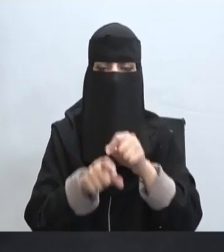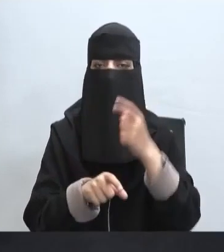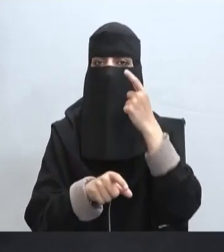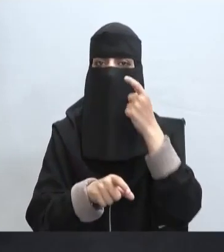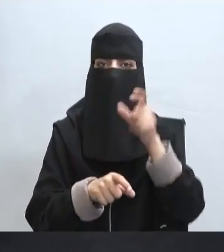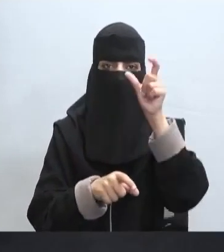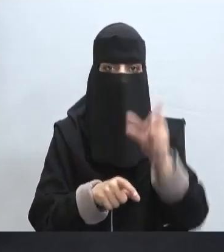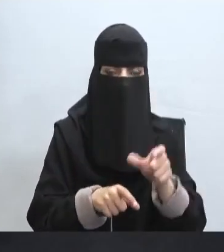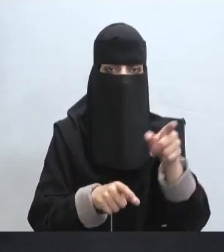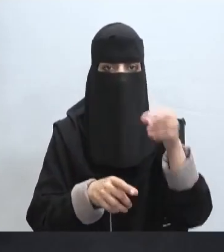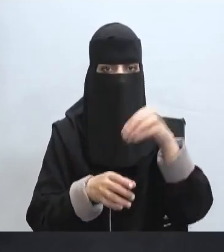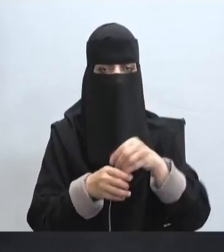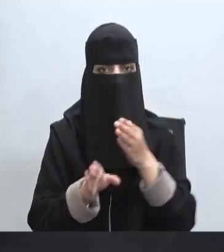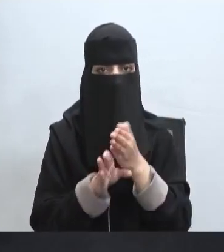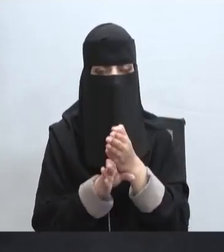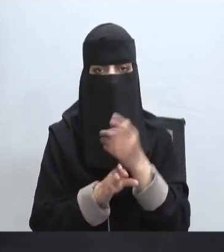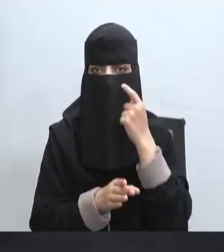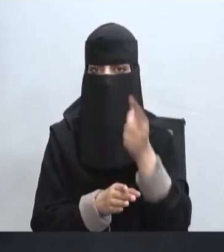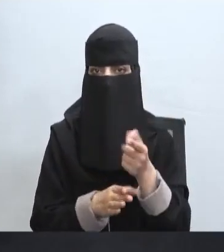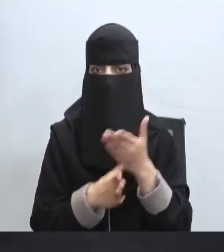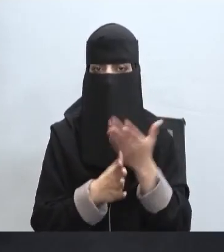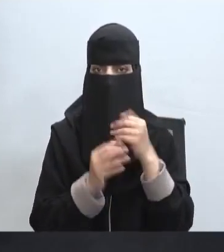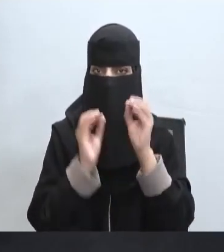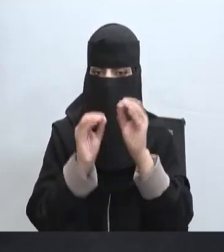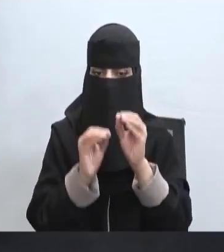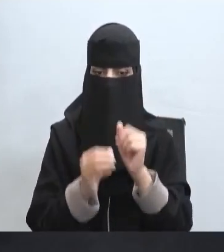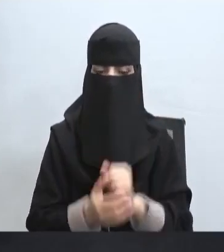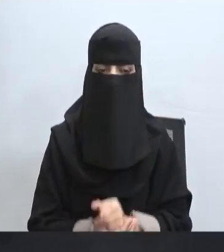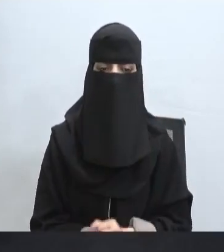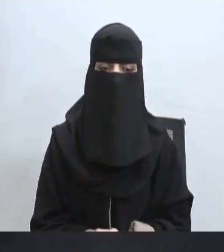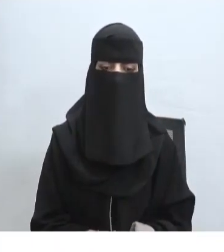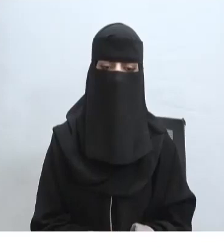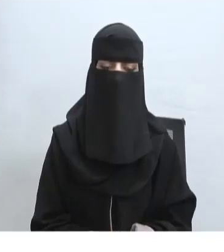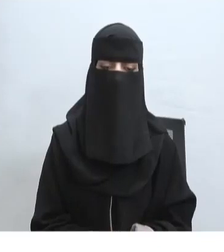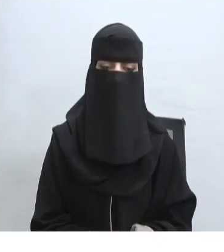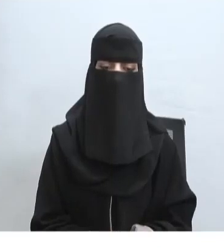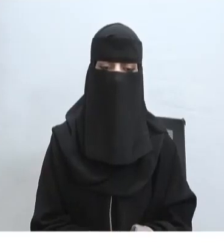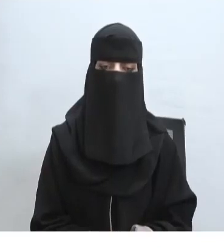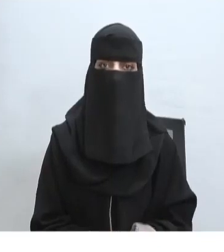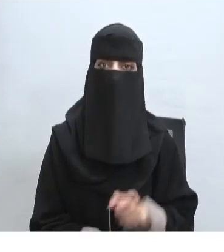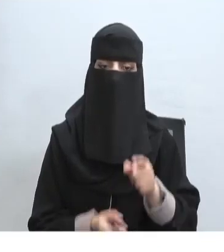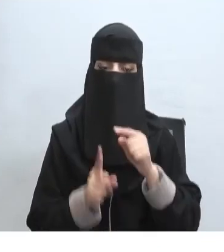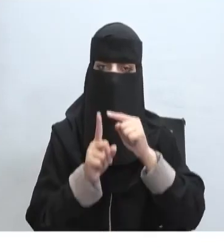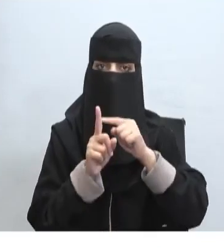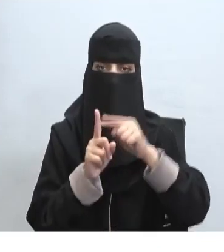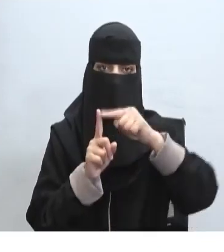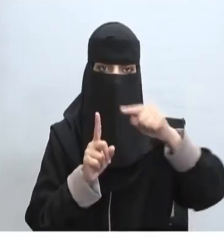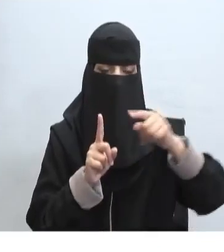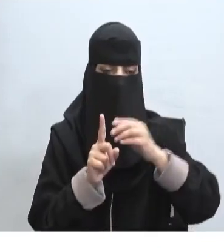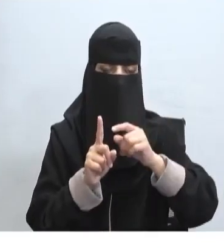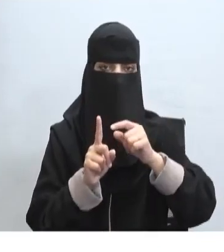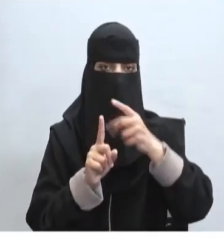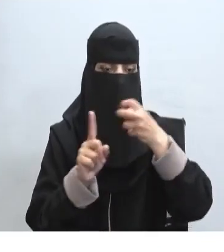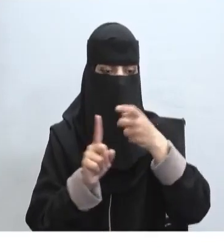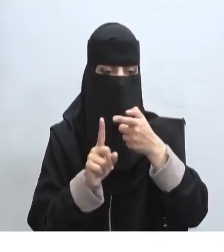للفرد هذا نسميه نمط الحياه كما اشرنا لذلك قبل قليل مؤشر السوق الرئيسيه تاسي هو